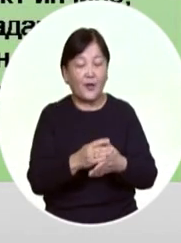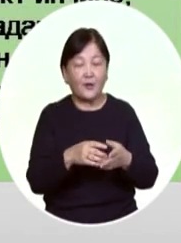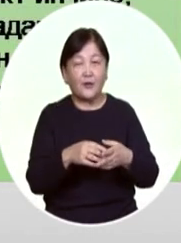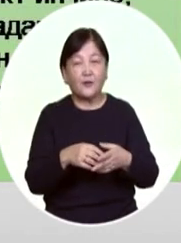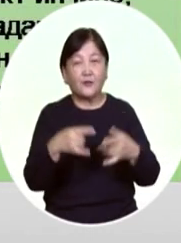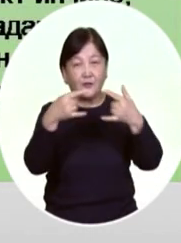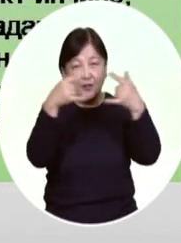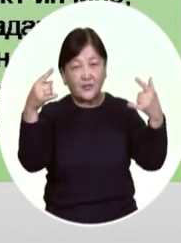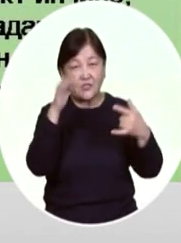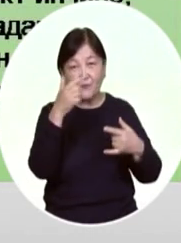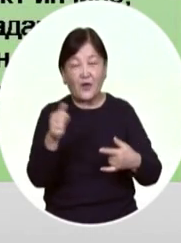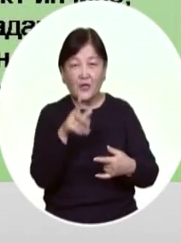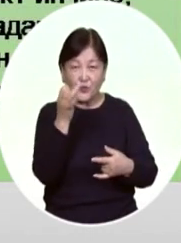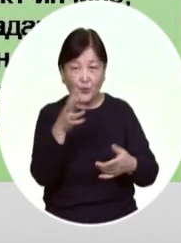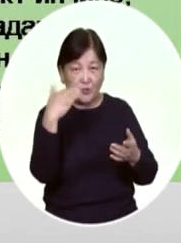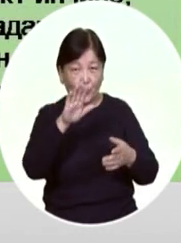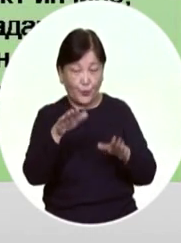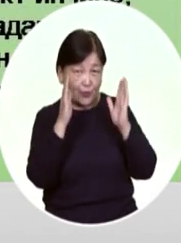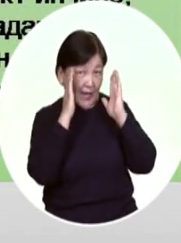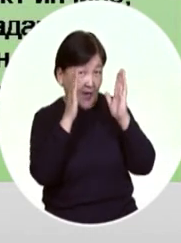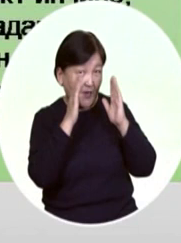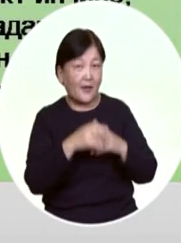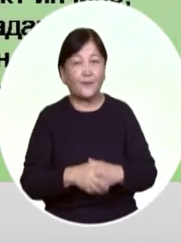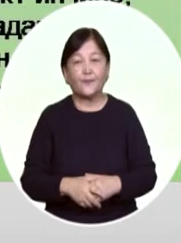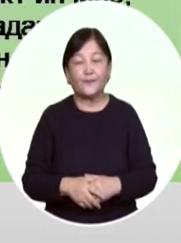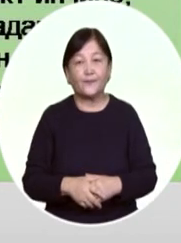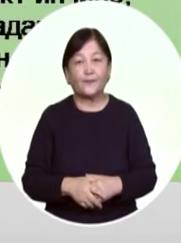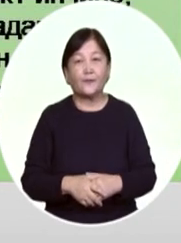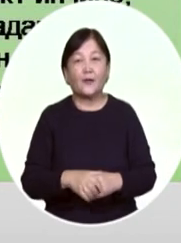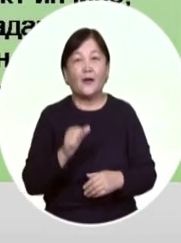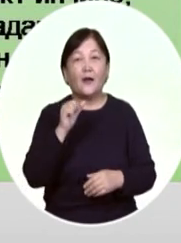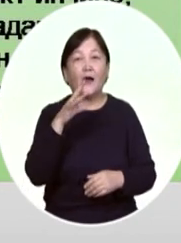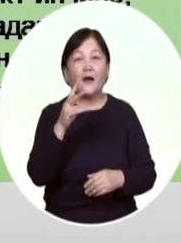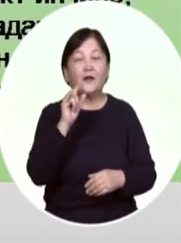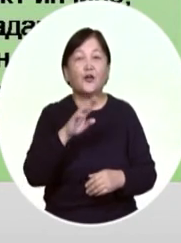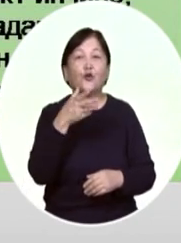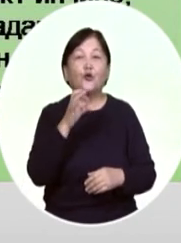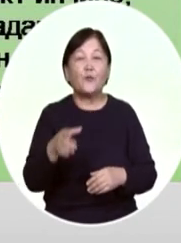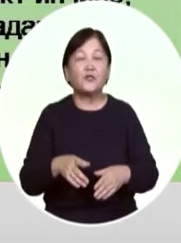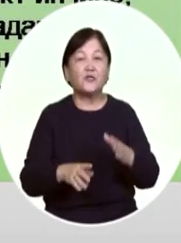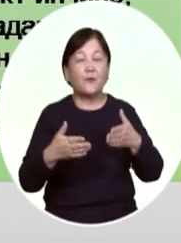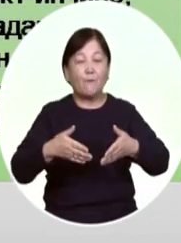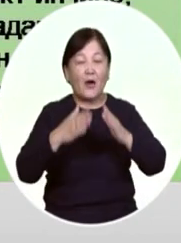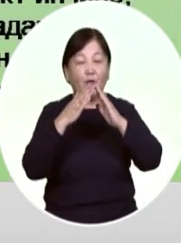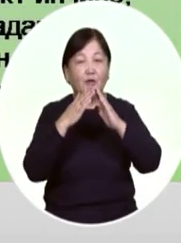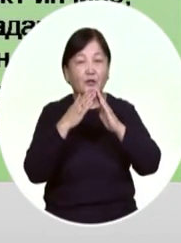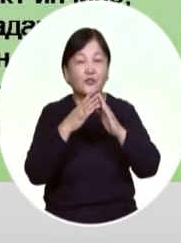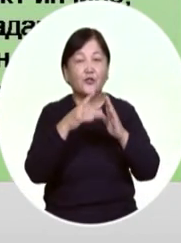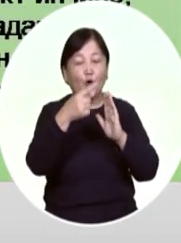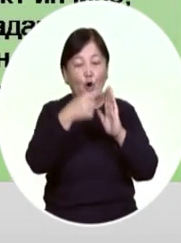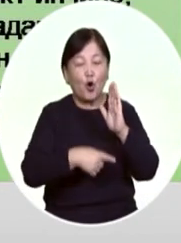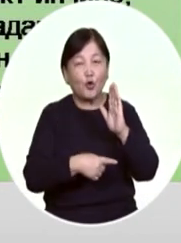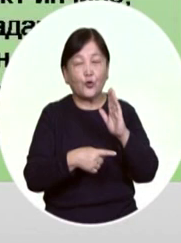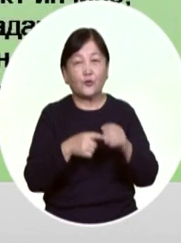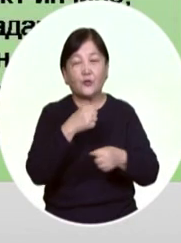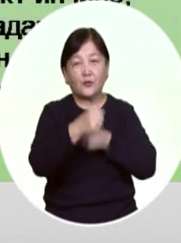мэдээлэлд анхаарал хандуулаарай хүүхдүүд. За анхны комиссийн байгуулагдсан он сар, хоёр дахь комиссийн байгуулагдсан он